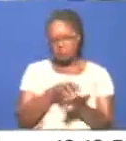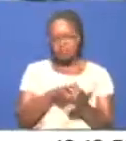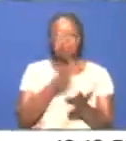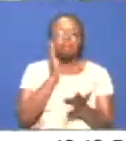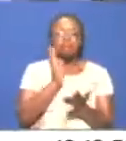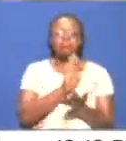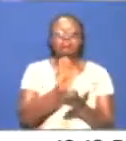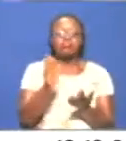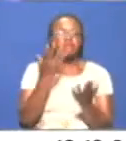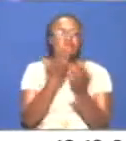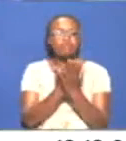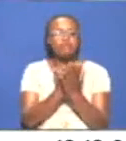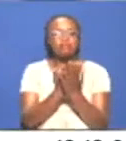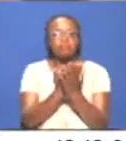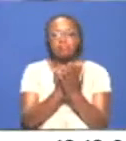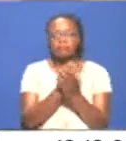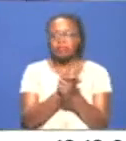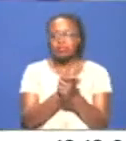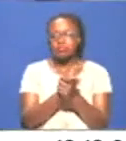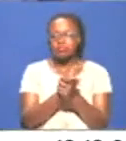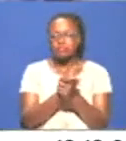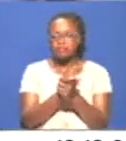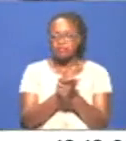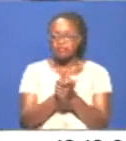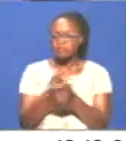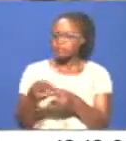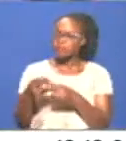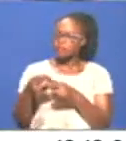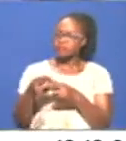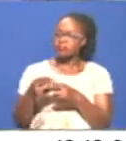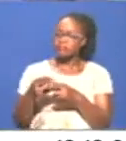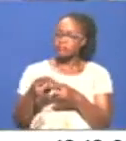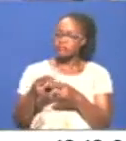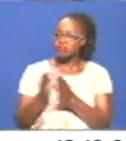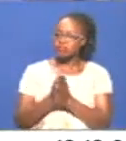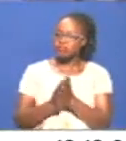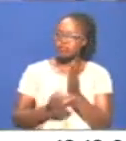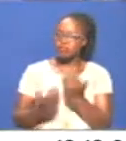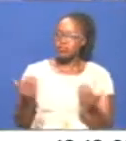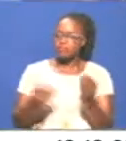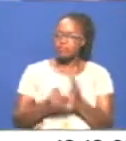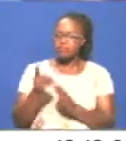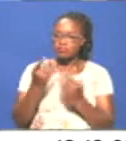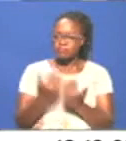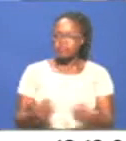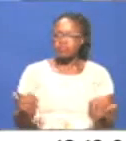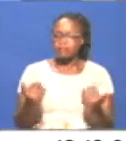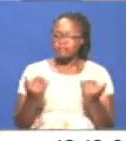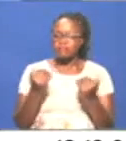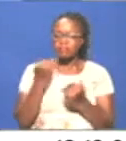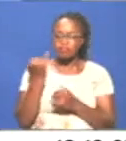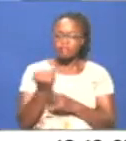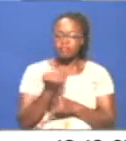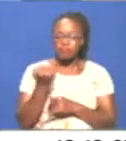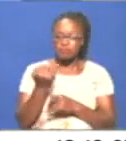wako gerezani. That's why it was named Carter's Foundation Child Development, for the children that are innocent here to